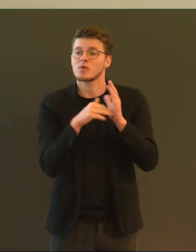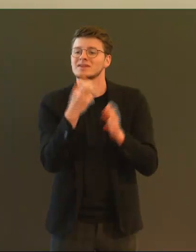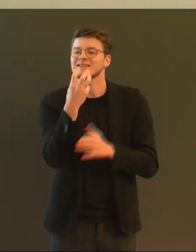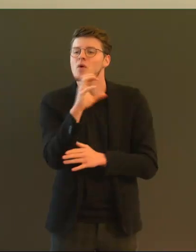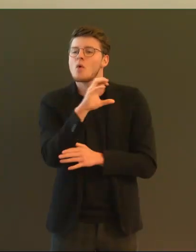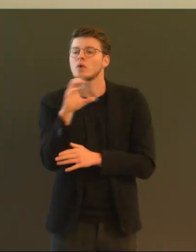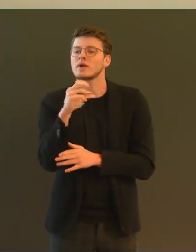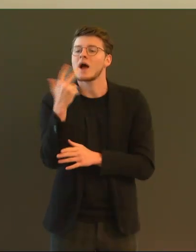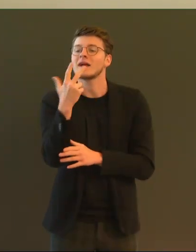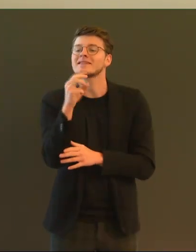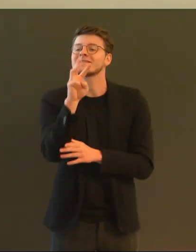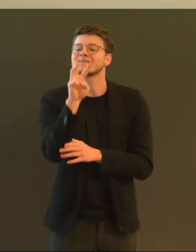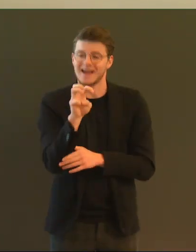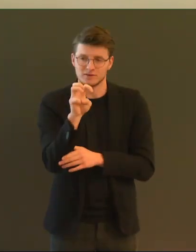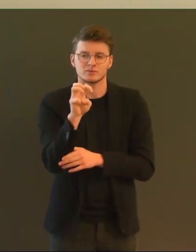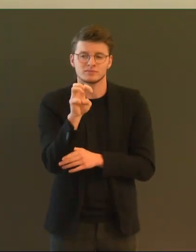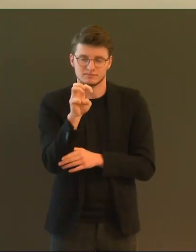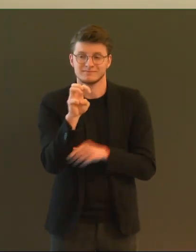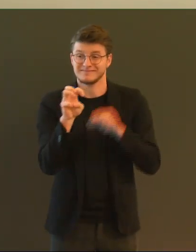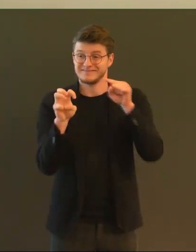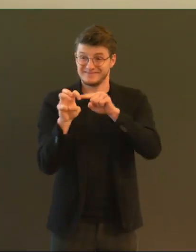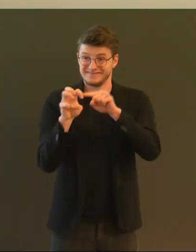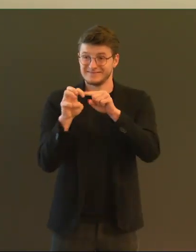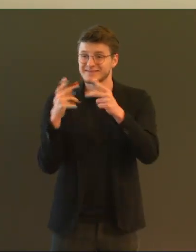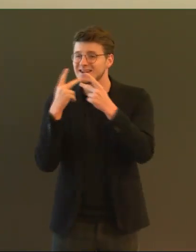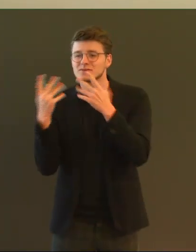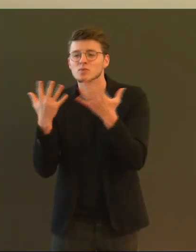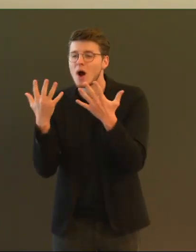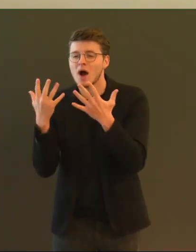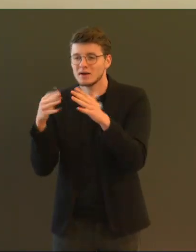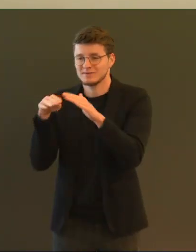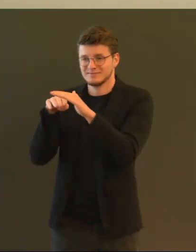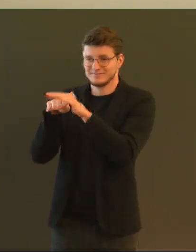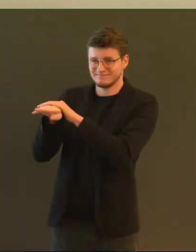11.338 uitgevoerd door de klinische laboratoria en